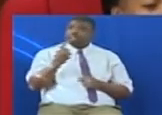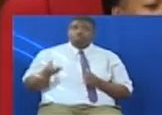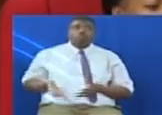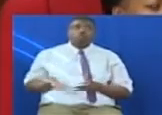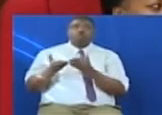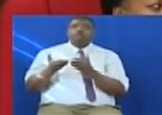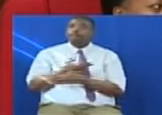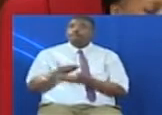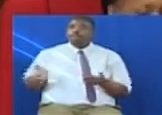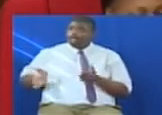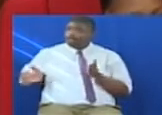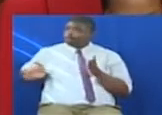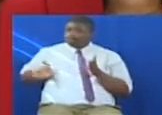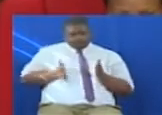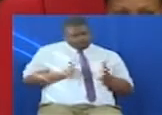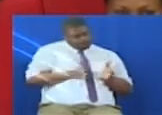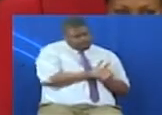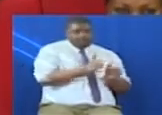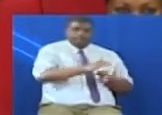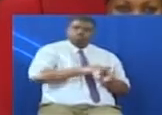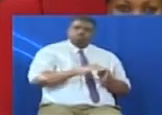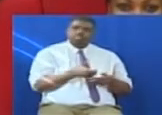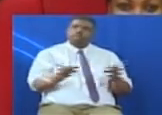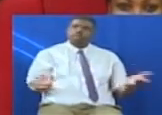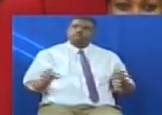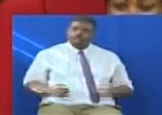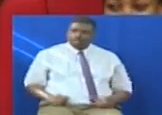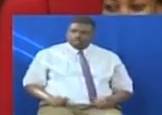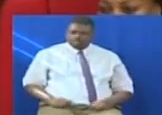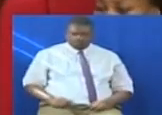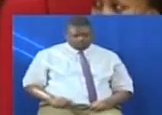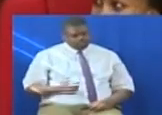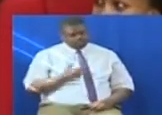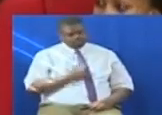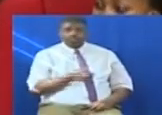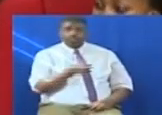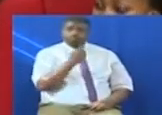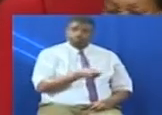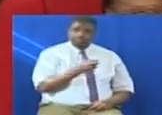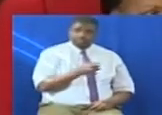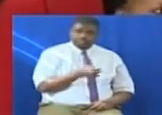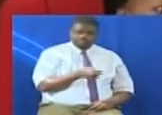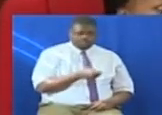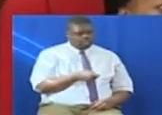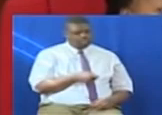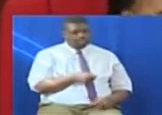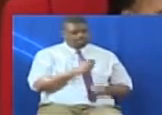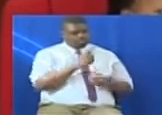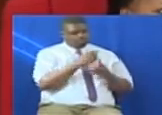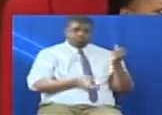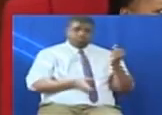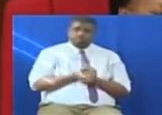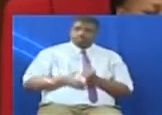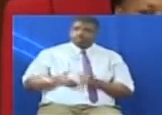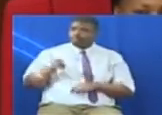So mimi nampongeza sana Mheshimiwa Rais kwa hivyo pambana na ugonjwa huu wa COVID-19.